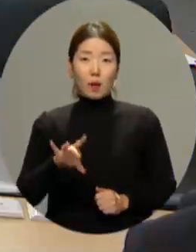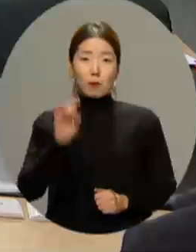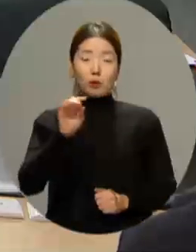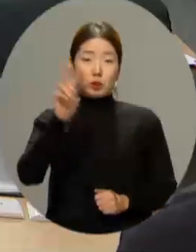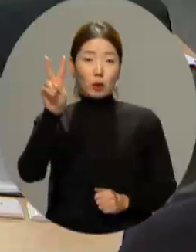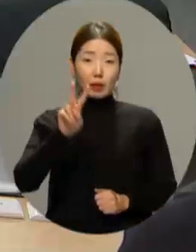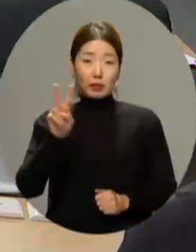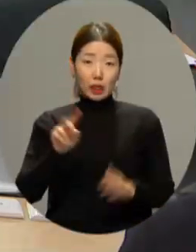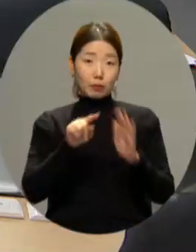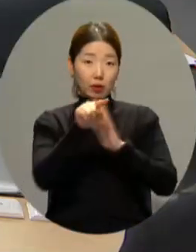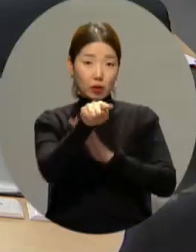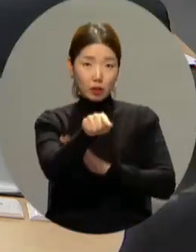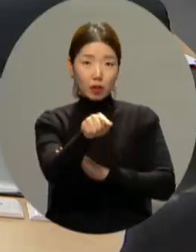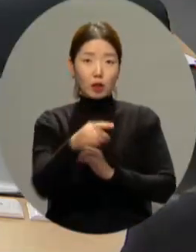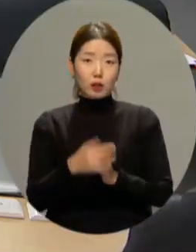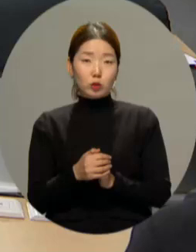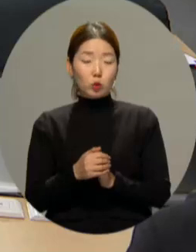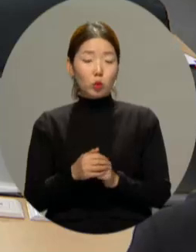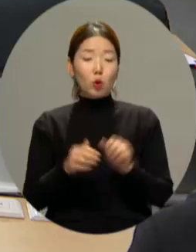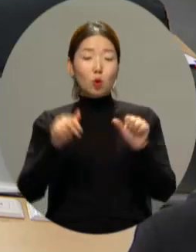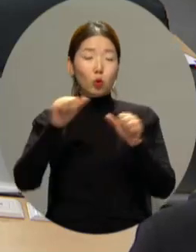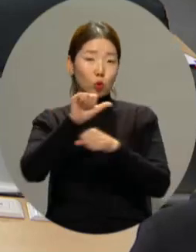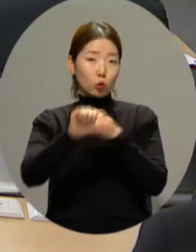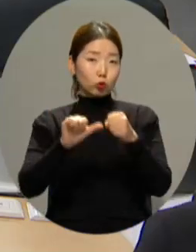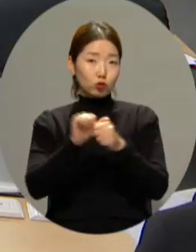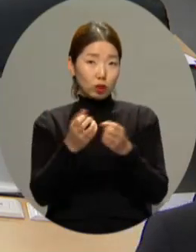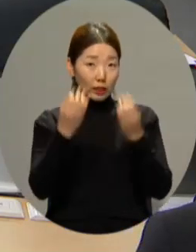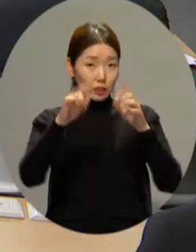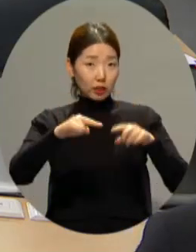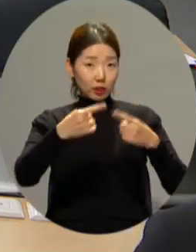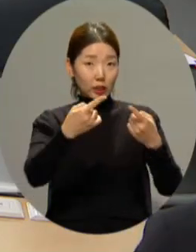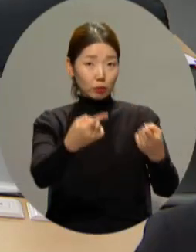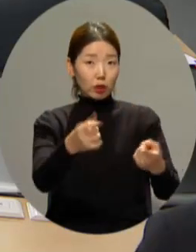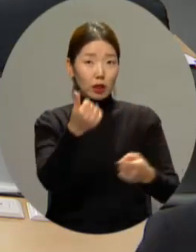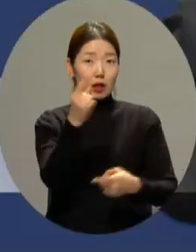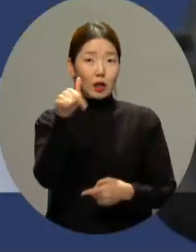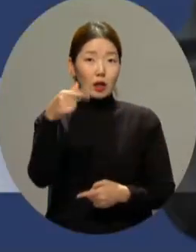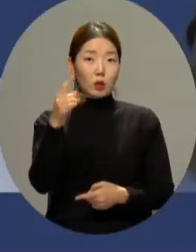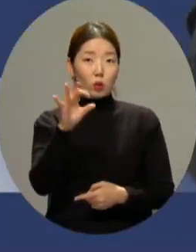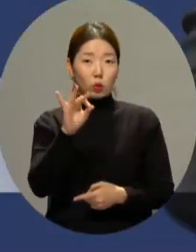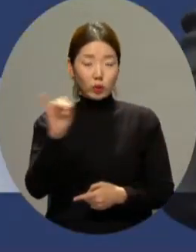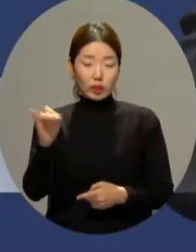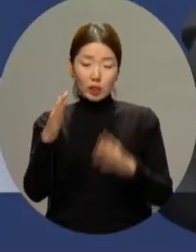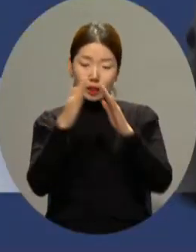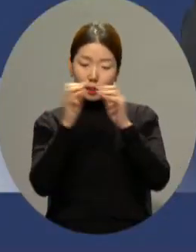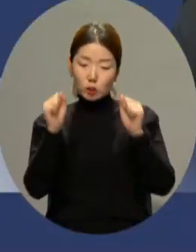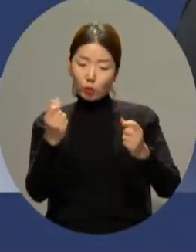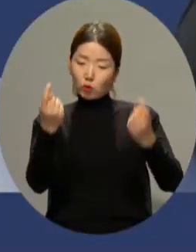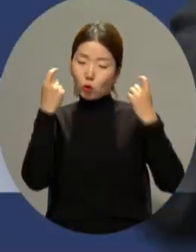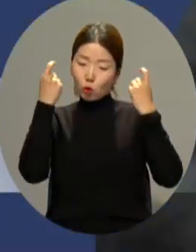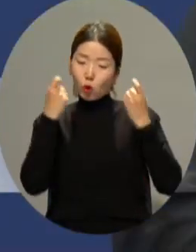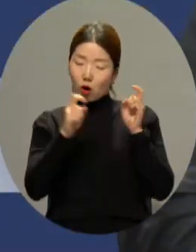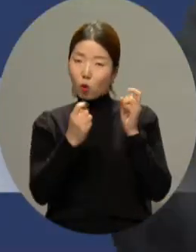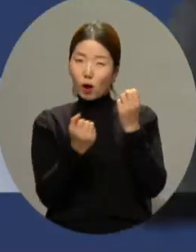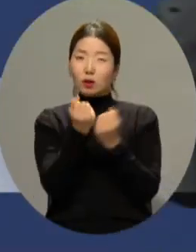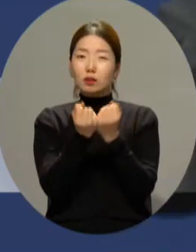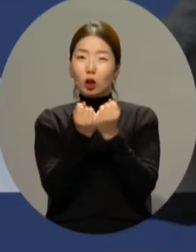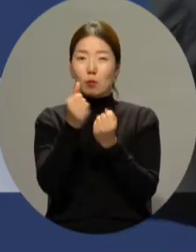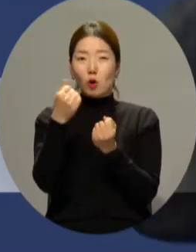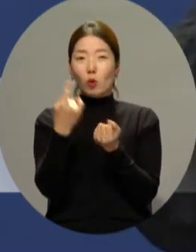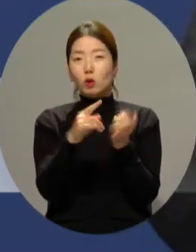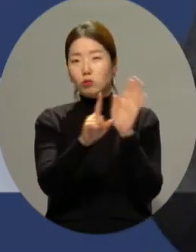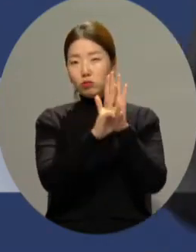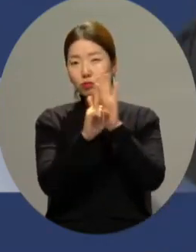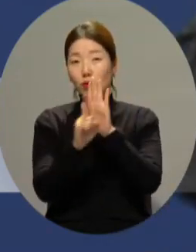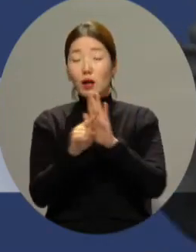우선 베트남 당락성을 방문할 교류 5주년 행사에 참석하고 하노이에서는 전북 관광 설명회를 열어 관광객 유치에